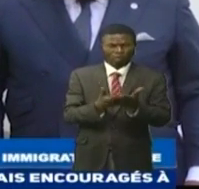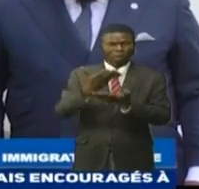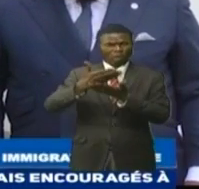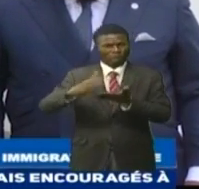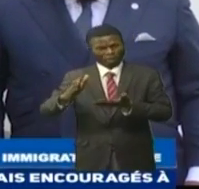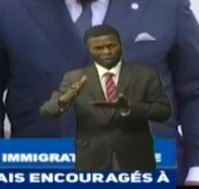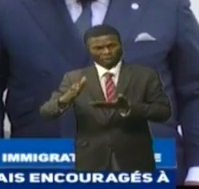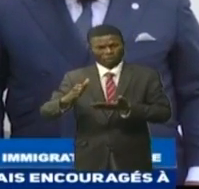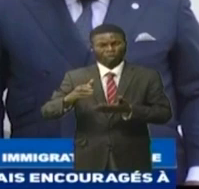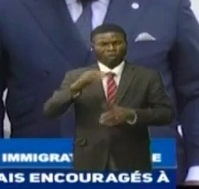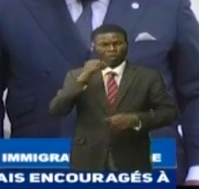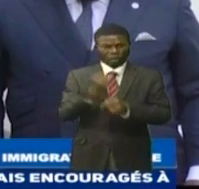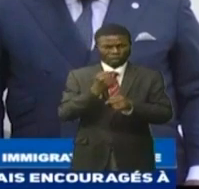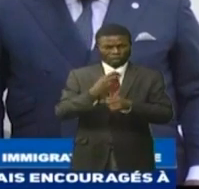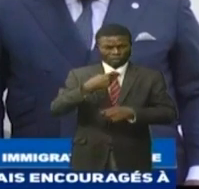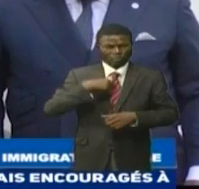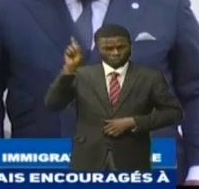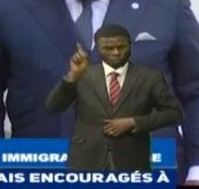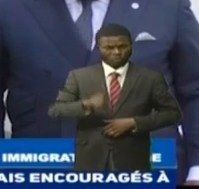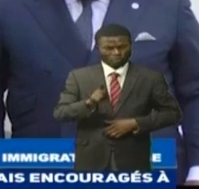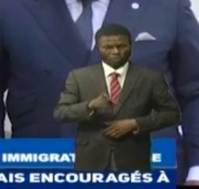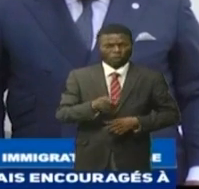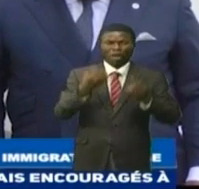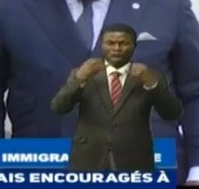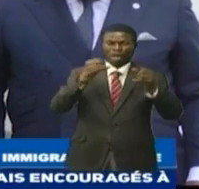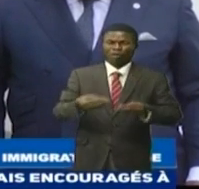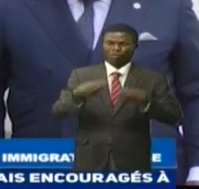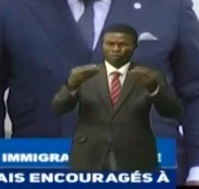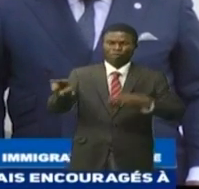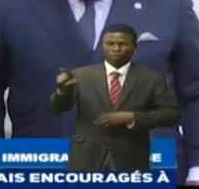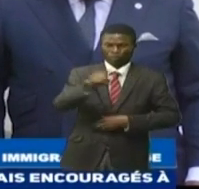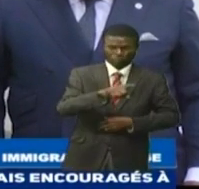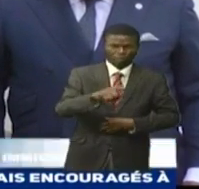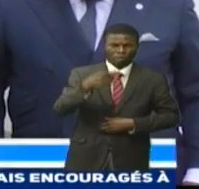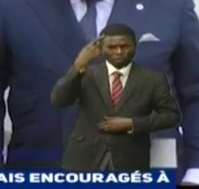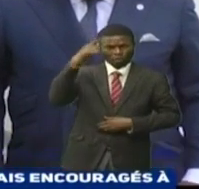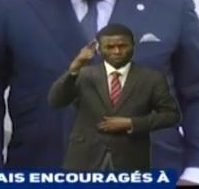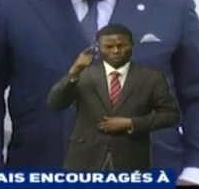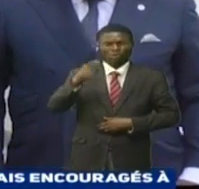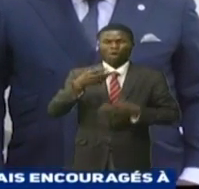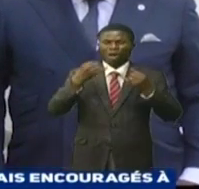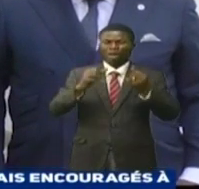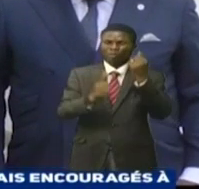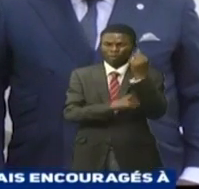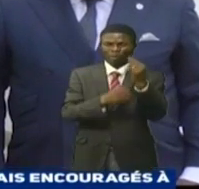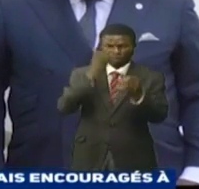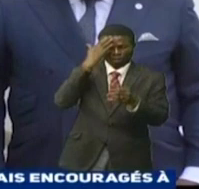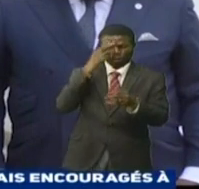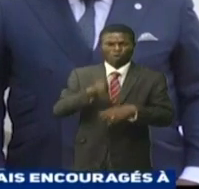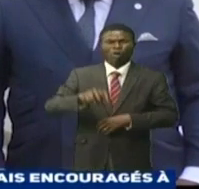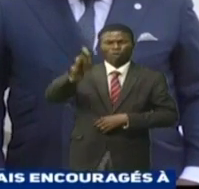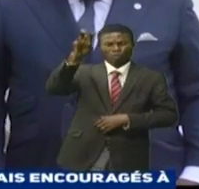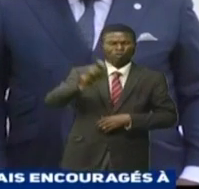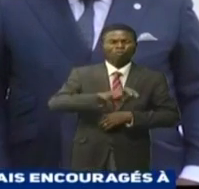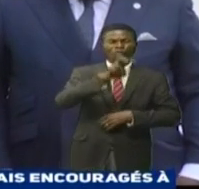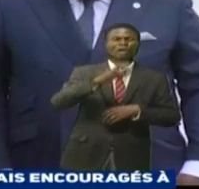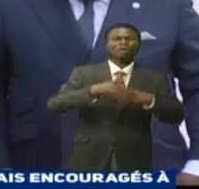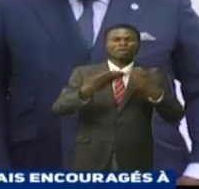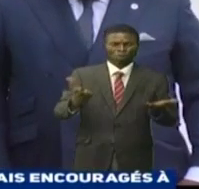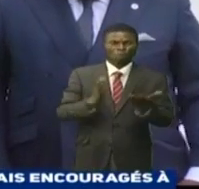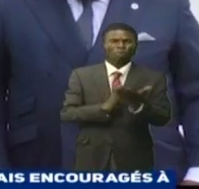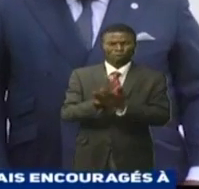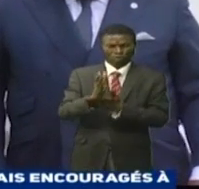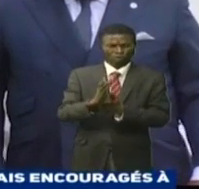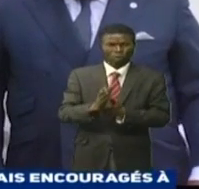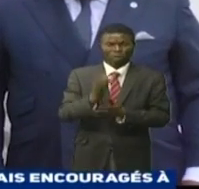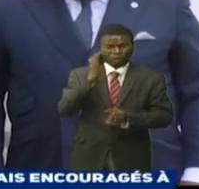de ma mission des campagnes d'information pour informer les gens sur les voies de légale et